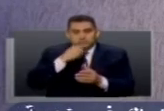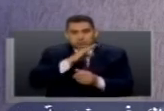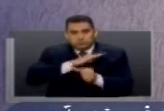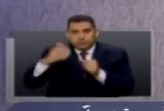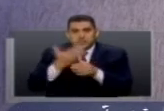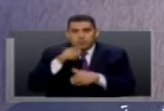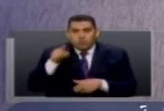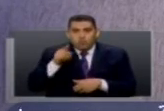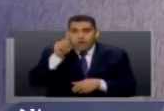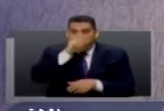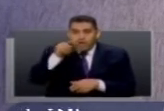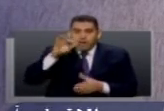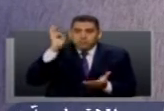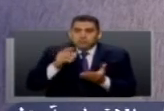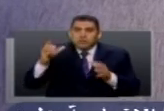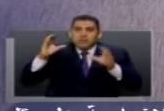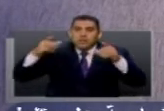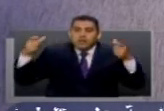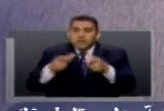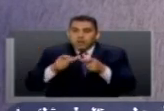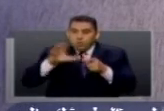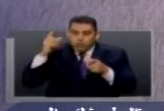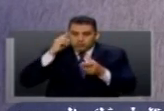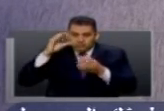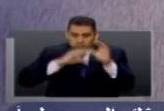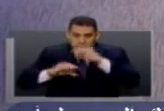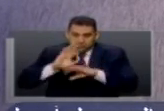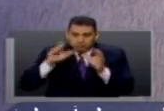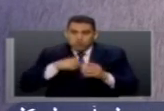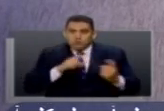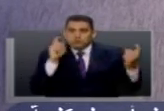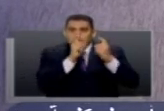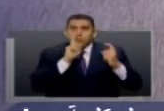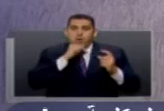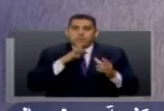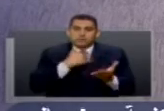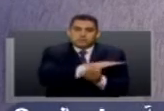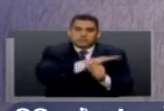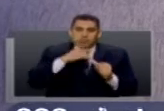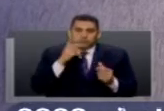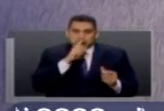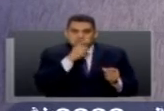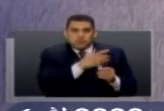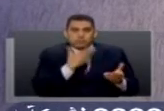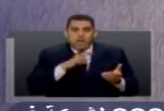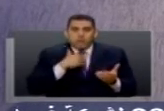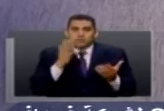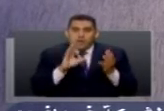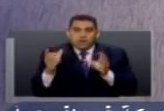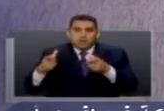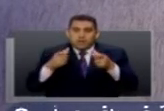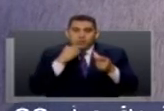هم مباشره قرروا يكونون ضد النبي صلى الله عليه واله وسلم فاصبح يعني مجتمع انفصل واصبح مجتمع امام بقيه